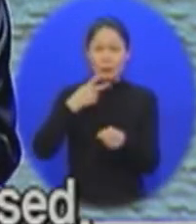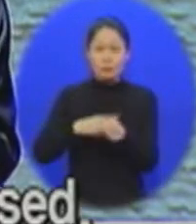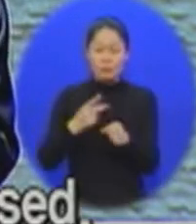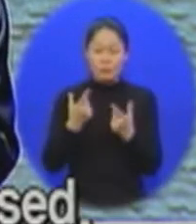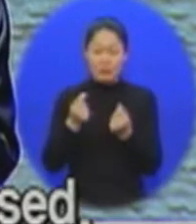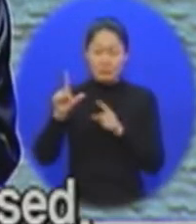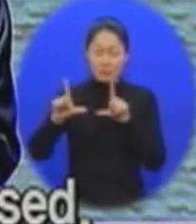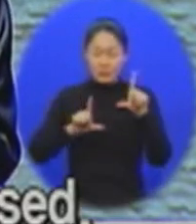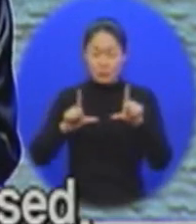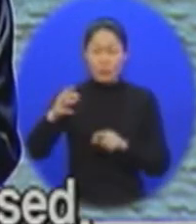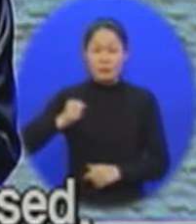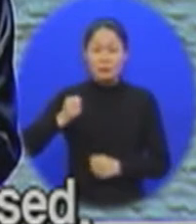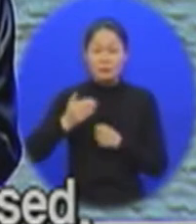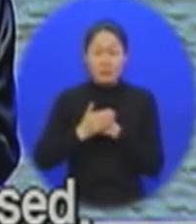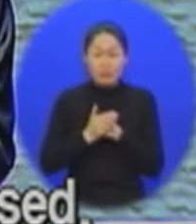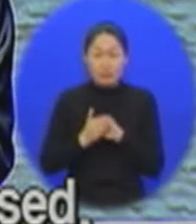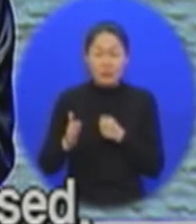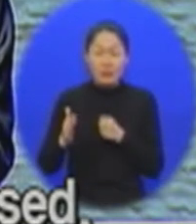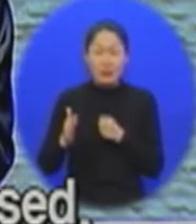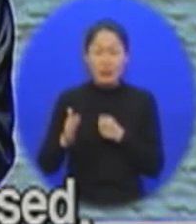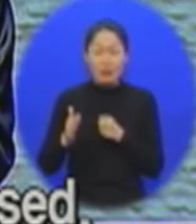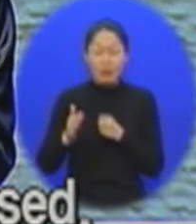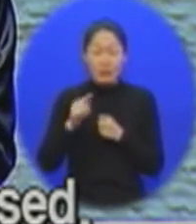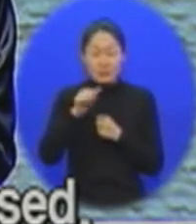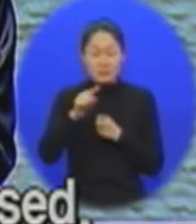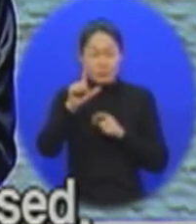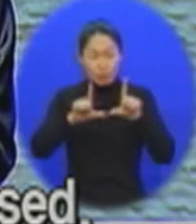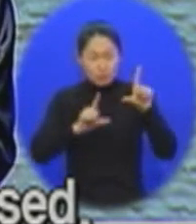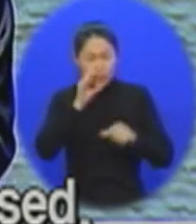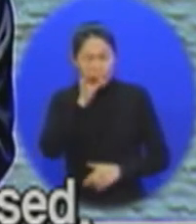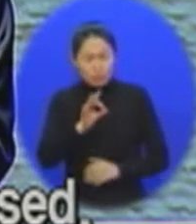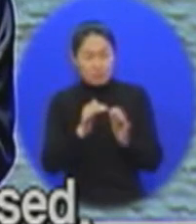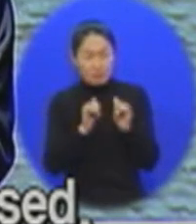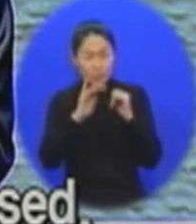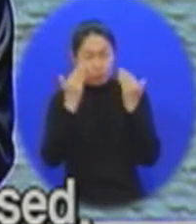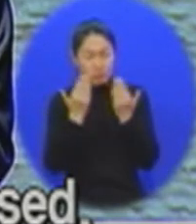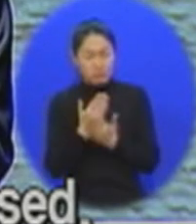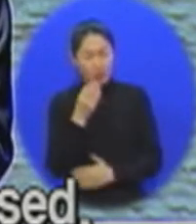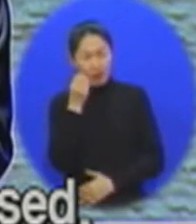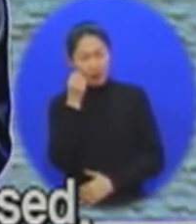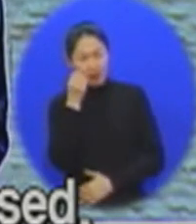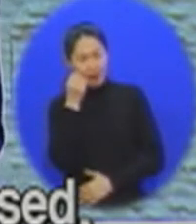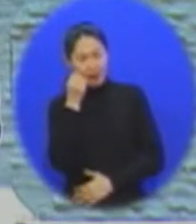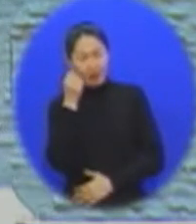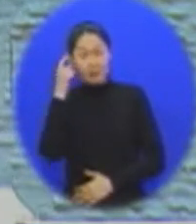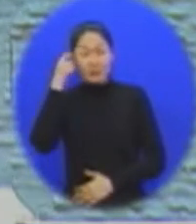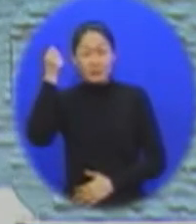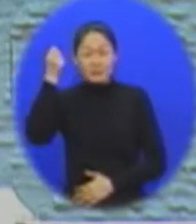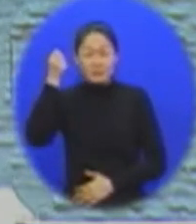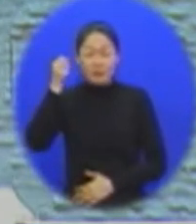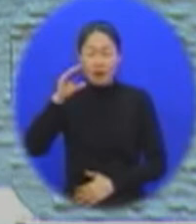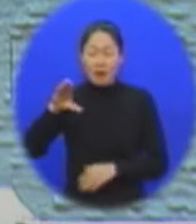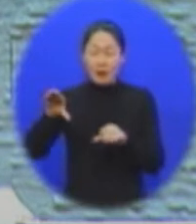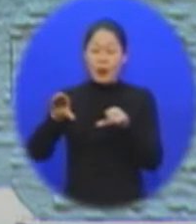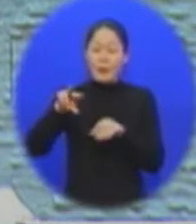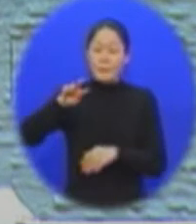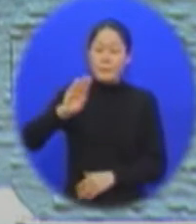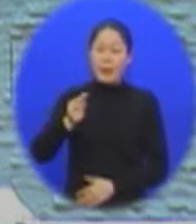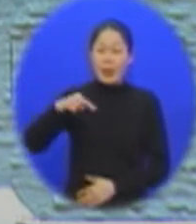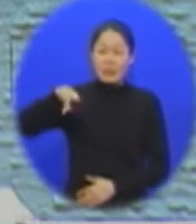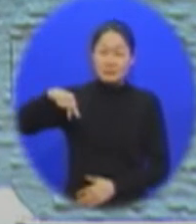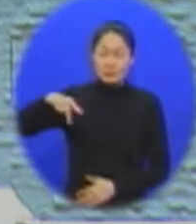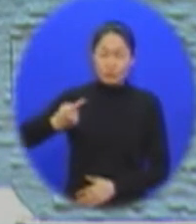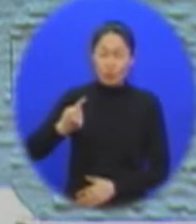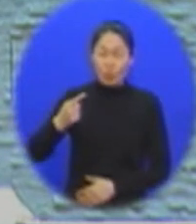태도를 가지게 되니까 꼭 그것을 보는 사람들이 다 의아했습니다 배수도 총독은 요 미쳤다